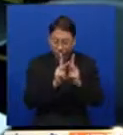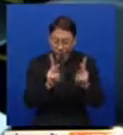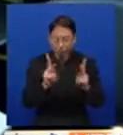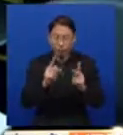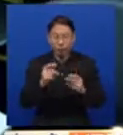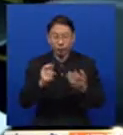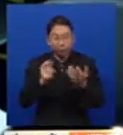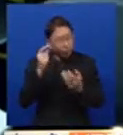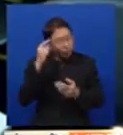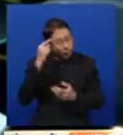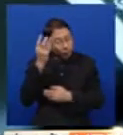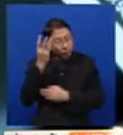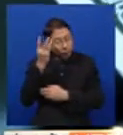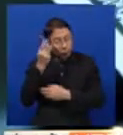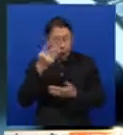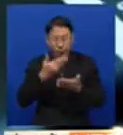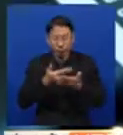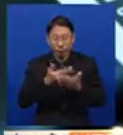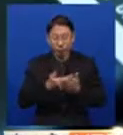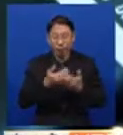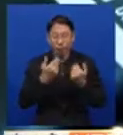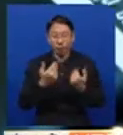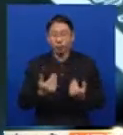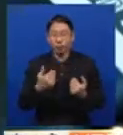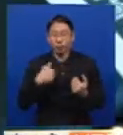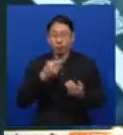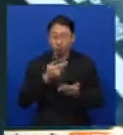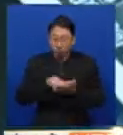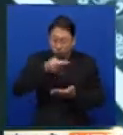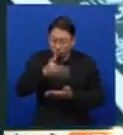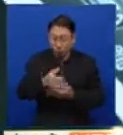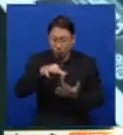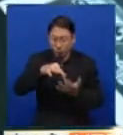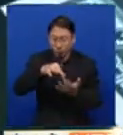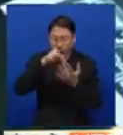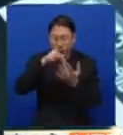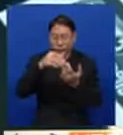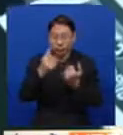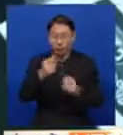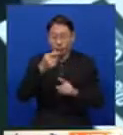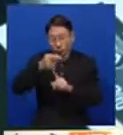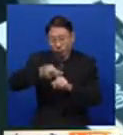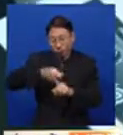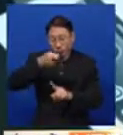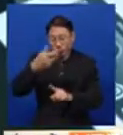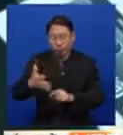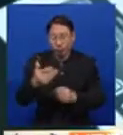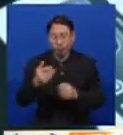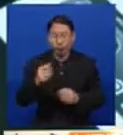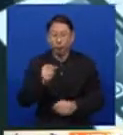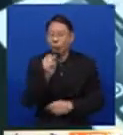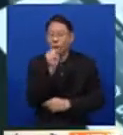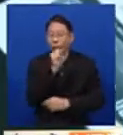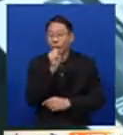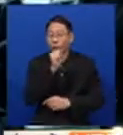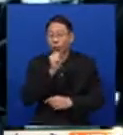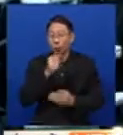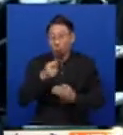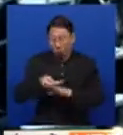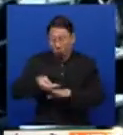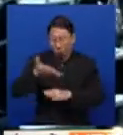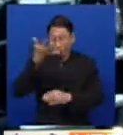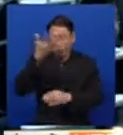คำนวณราคากลางและคณะกรรมการจัดซื้อโดยวิธีพิเศษกรณีการจัดซื้อจัดจ้างMicrophoneราคาแพงเกินจริง